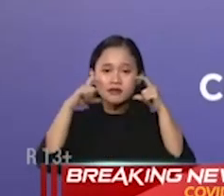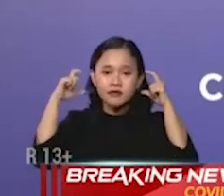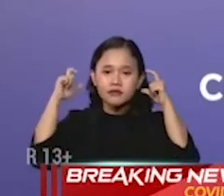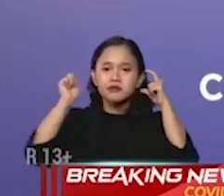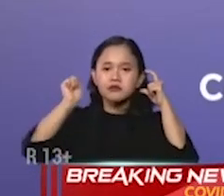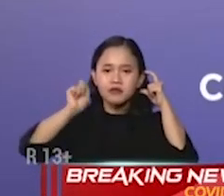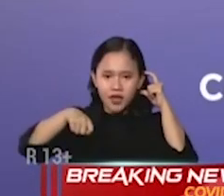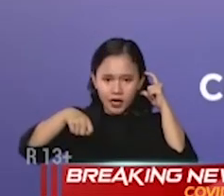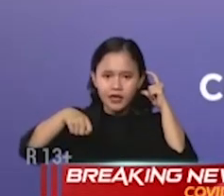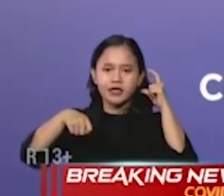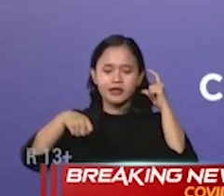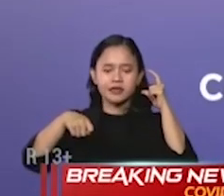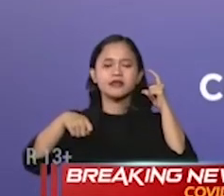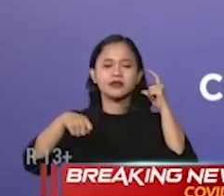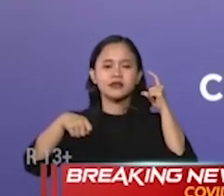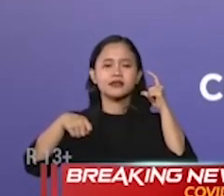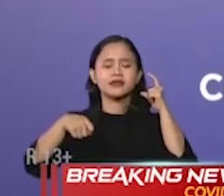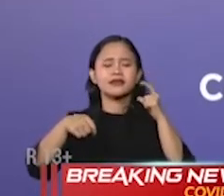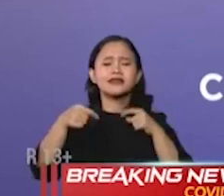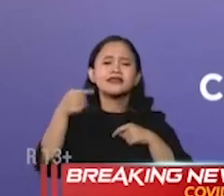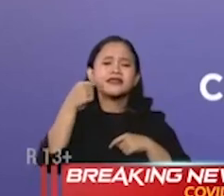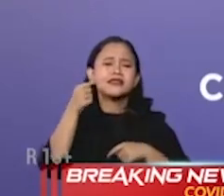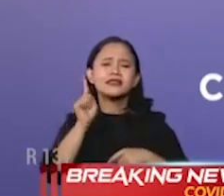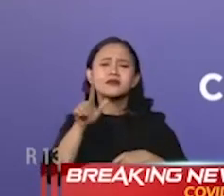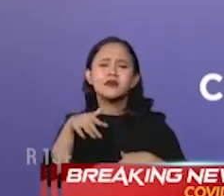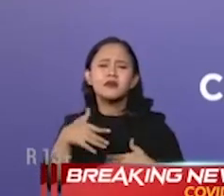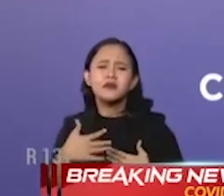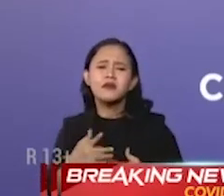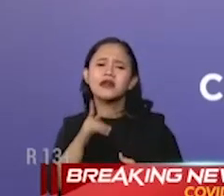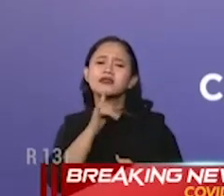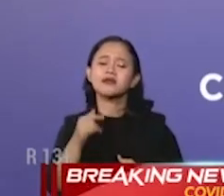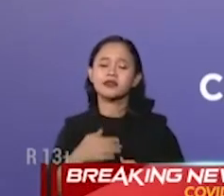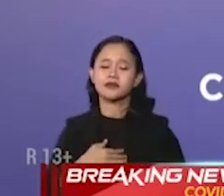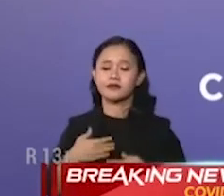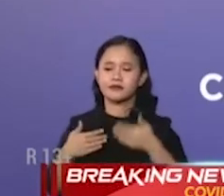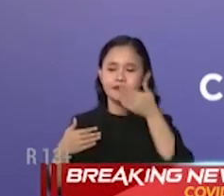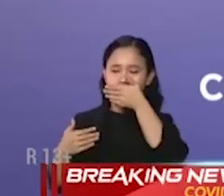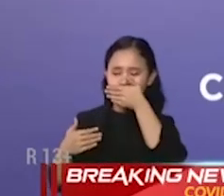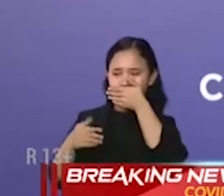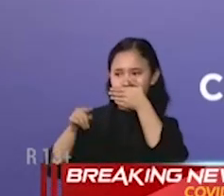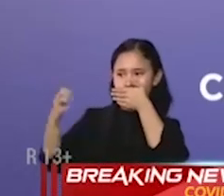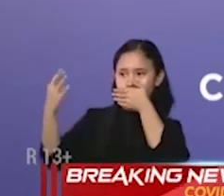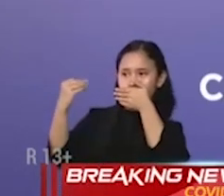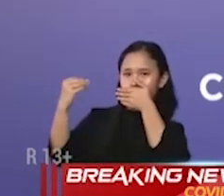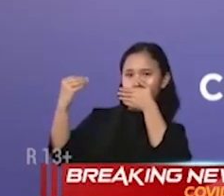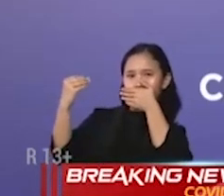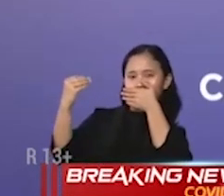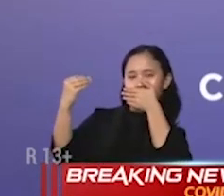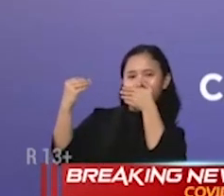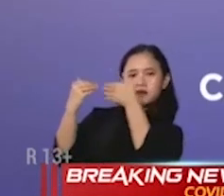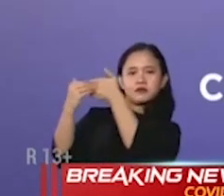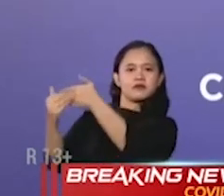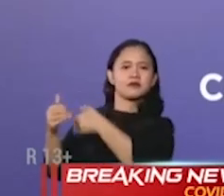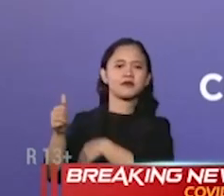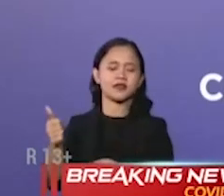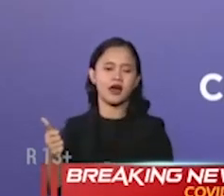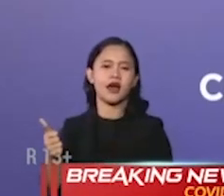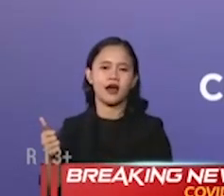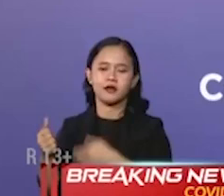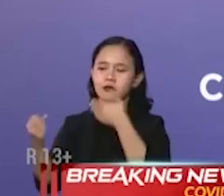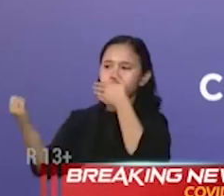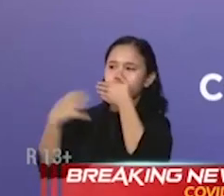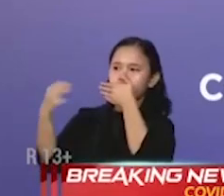masker hal ini menjadi penting untuk melindungi kita dari kemungkinan terpapar secara langsung dari